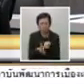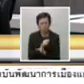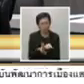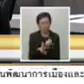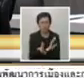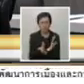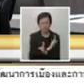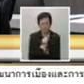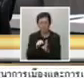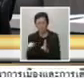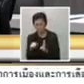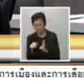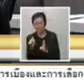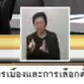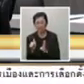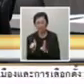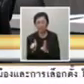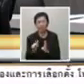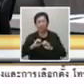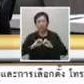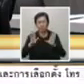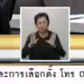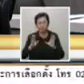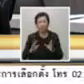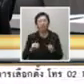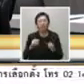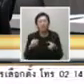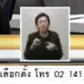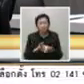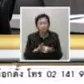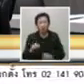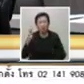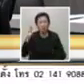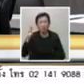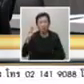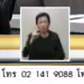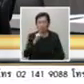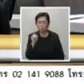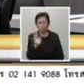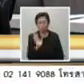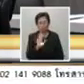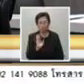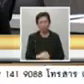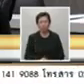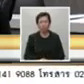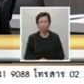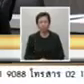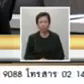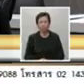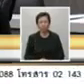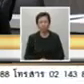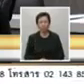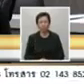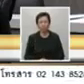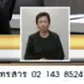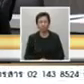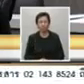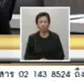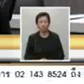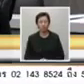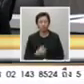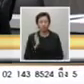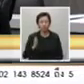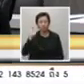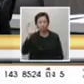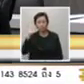ก็ถือว่าเป็นที่สิ้นสุดในเรื่องปมถวายสัตว์ที่จะอภิปรายไม่ได้อีกต่อไปและผมกราบเรียนว่าผู้อภิปร